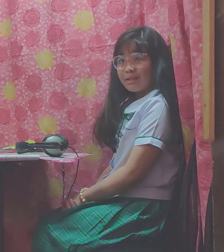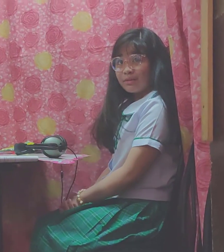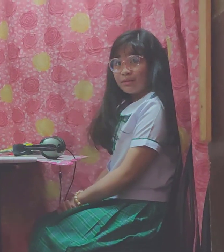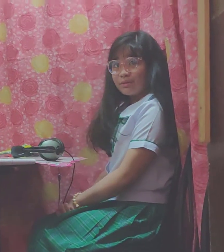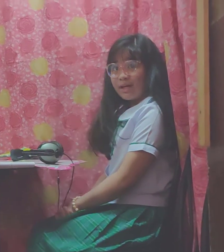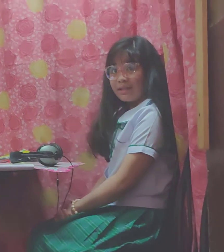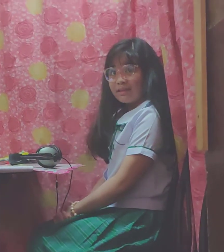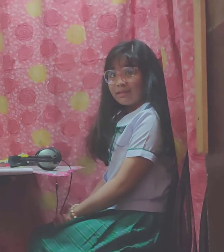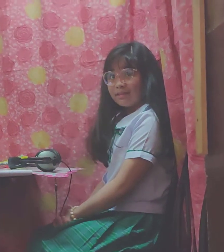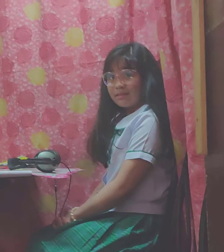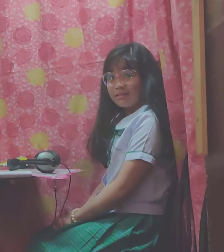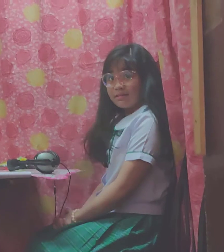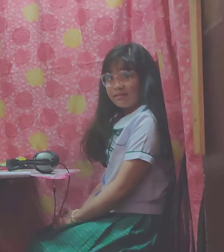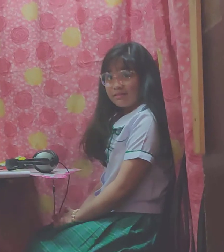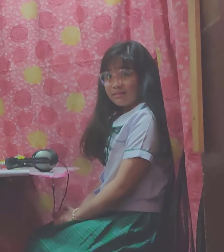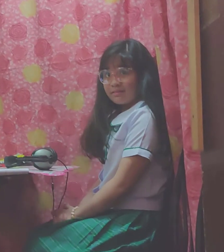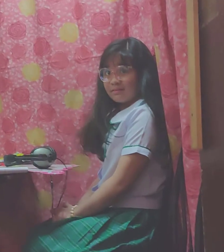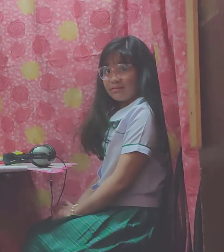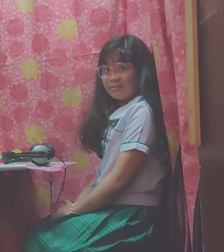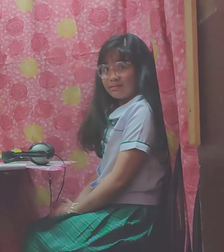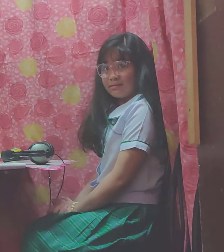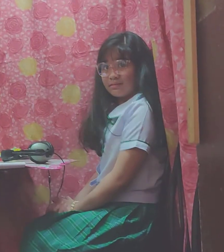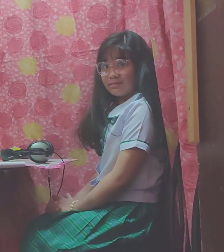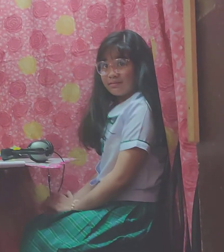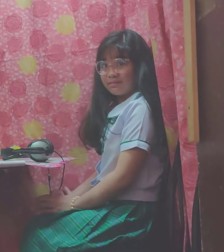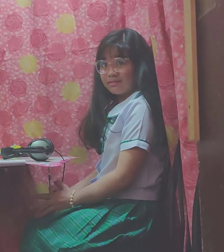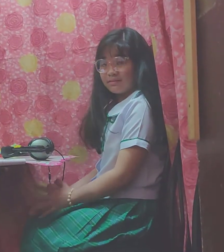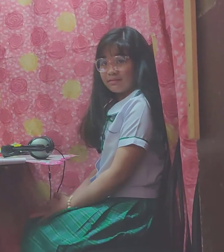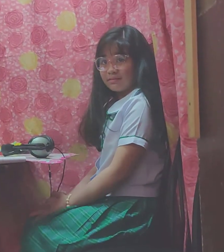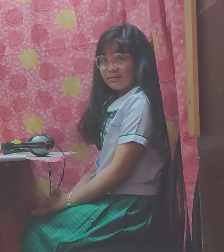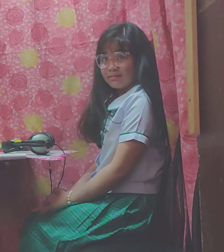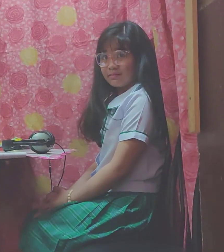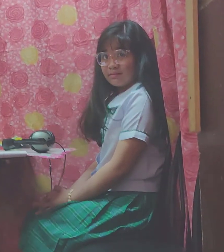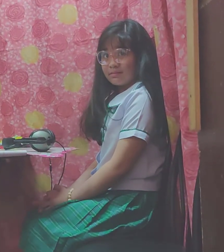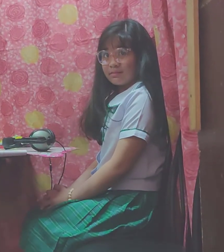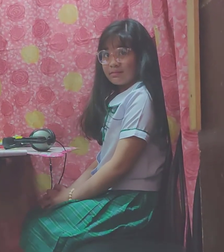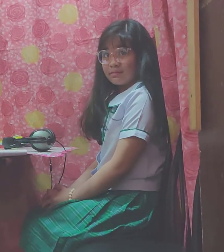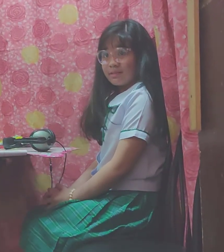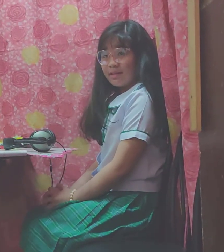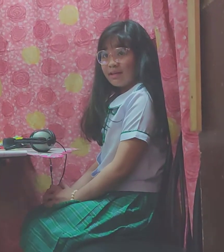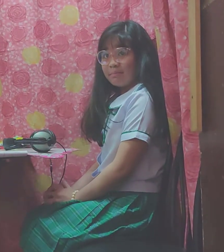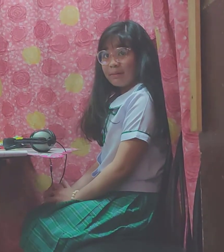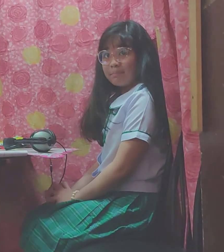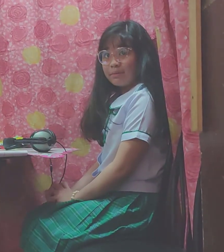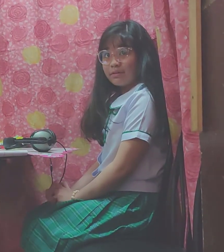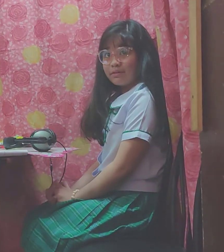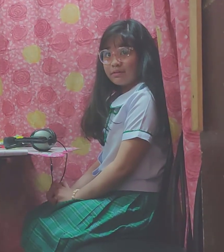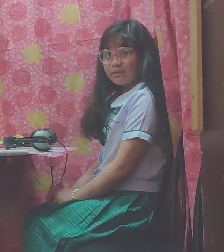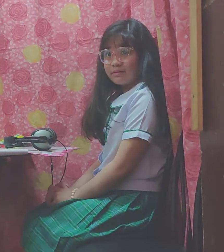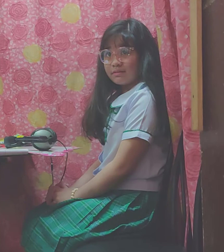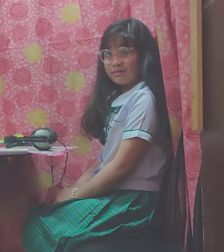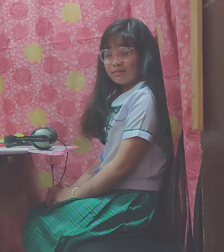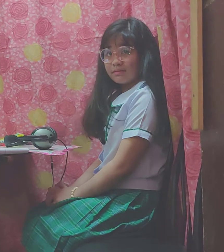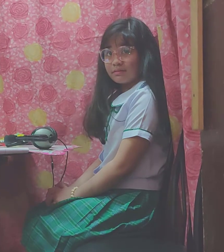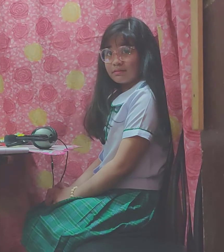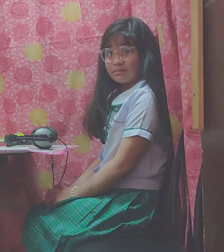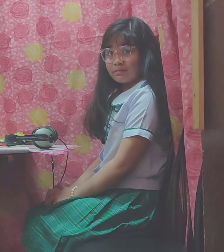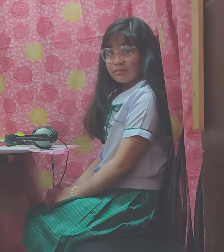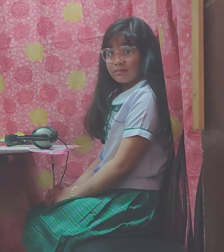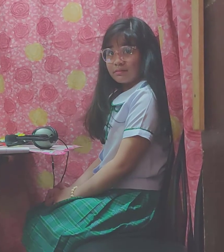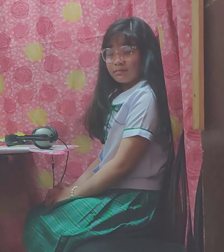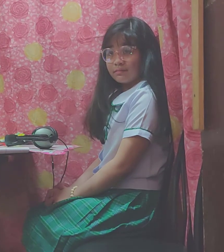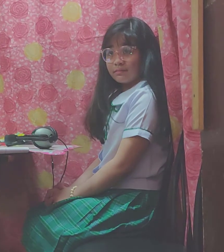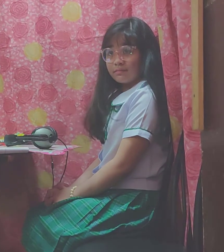namin natutunan. Ang galing naman ng... Galing naman ni Miss Cheska. Anong grade mo na anak? Grade 5 po. Grade 5. Pag minsan hindi